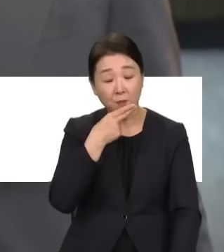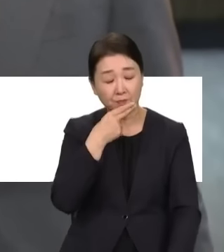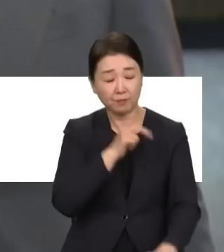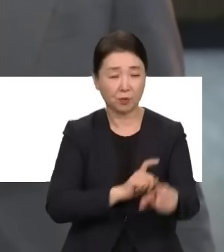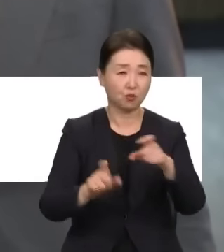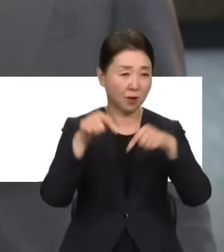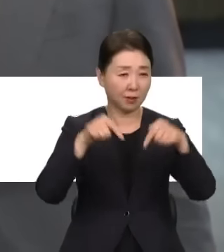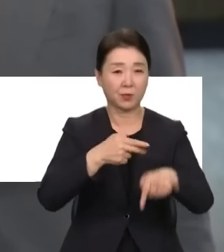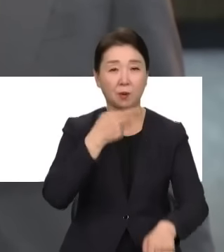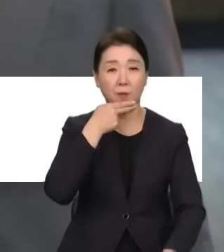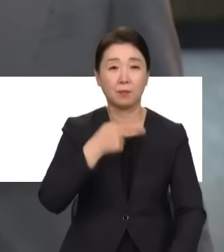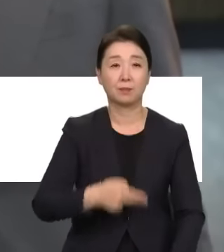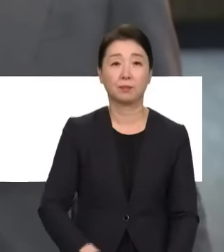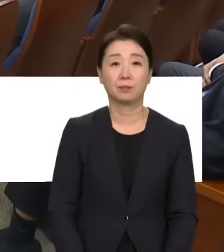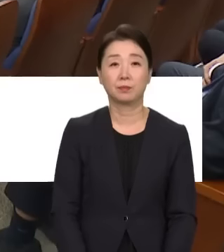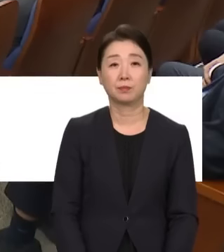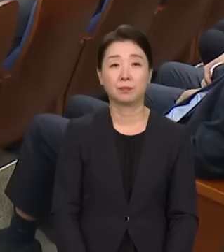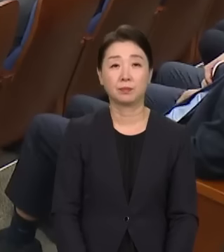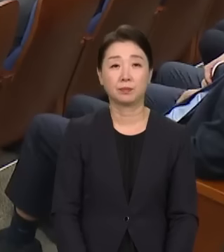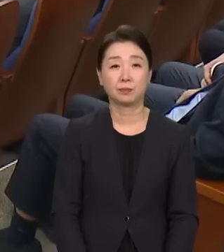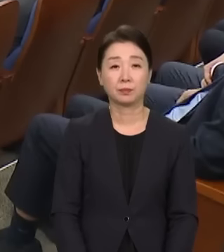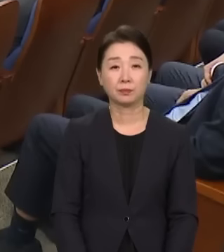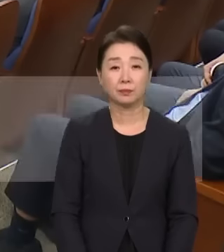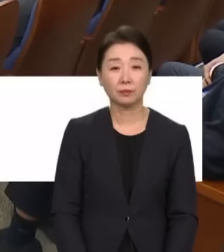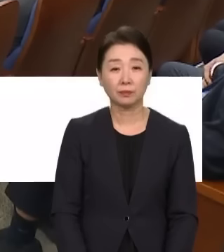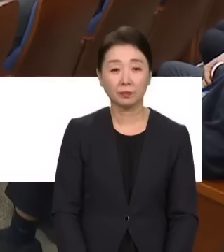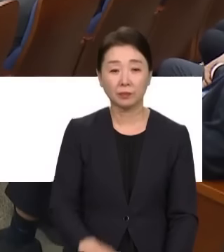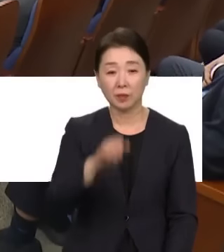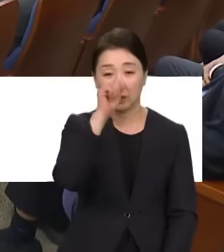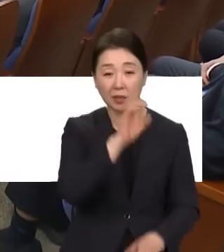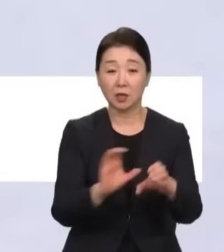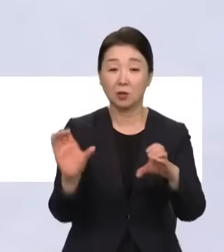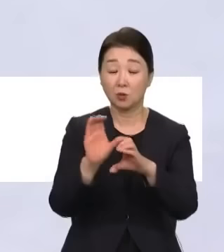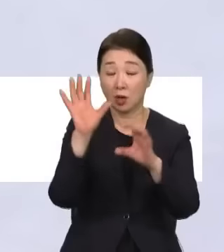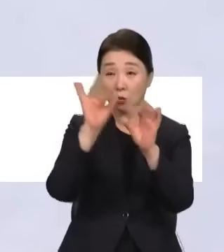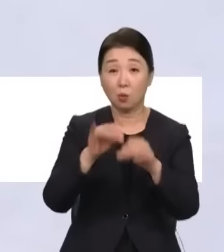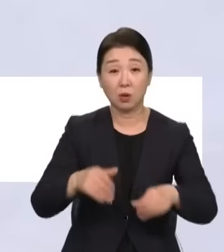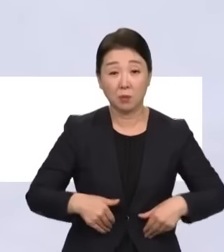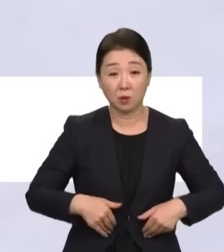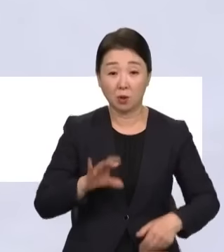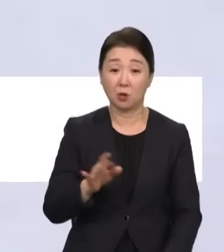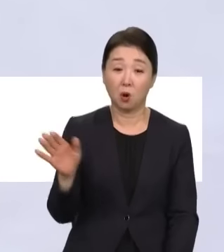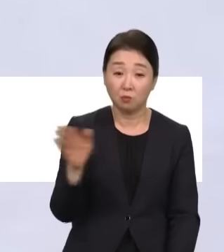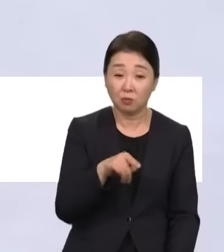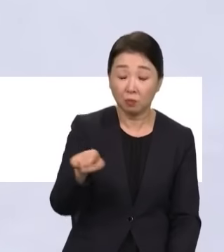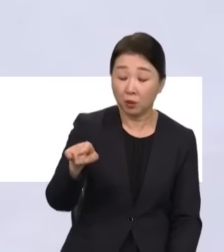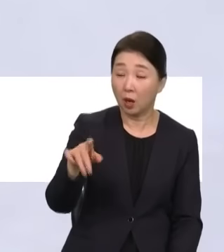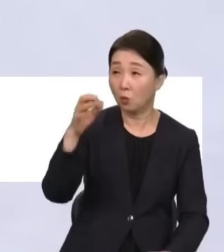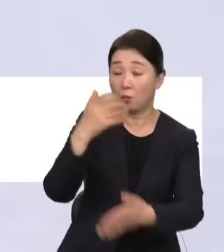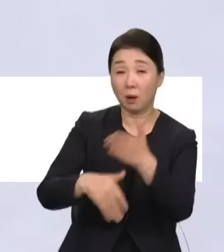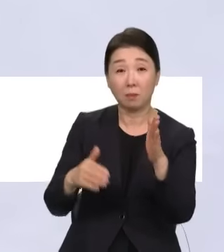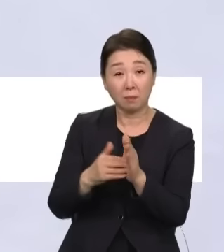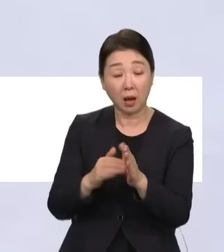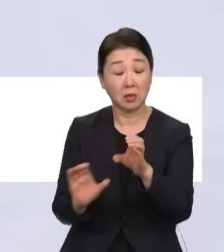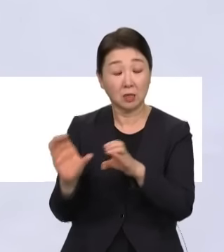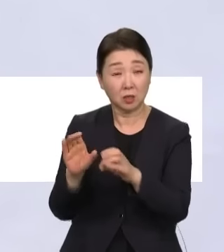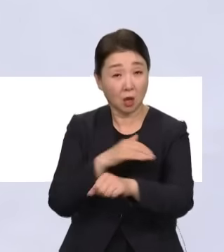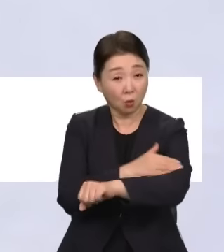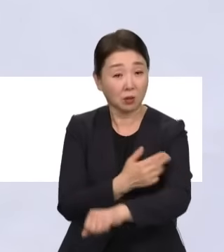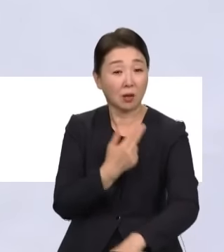협상에도 임하지 않는다. 증액에 동의했어야 합니다. 처음부터 자기들이 깎아놓고 증액 권한도